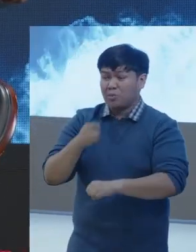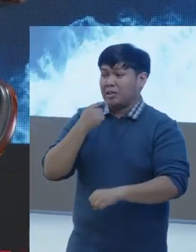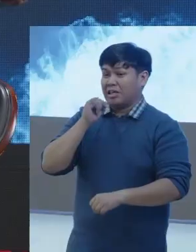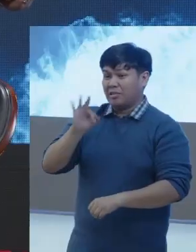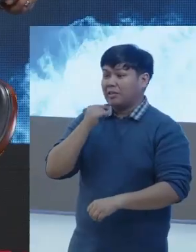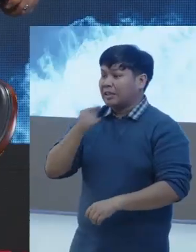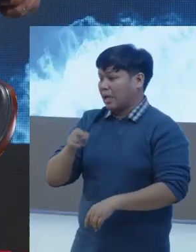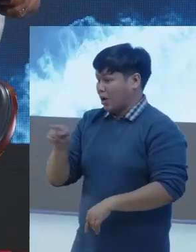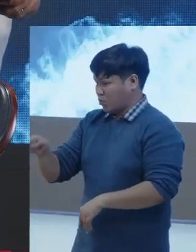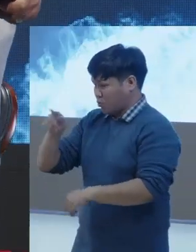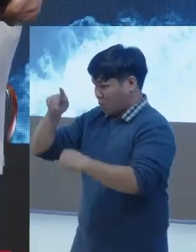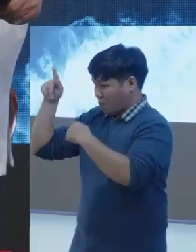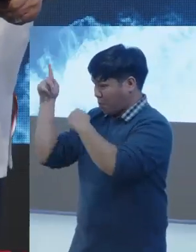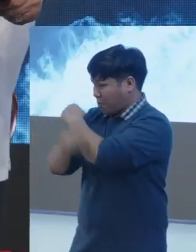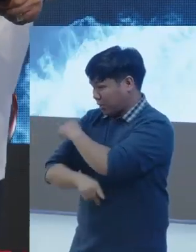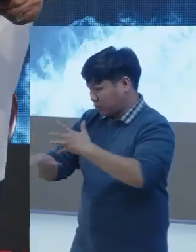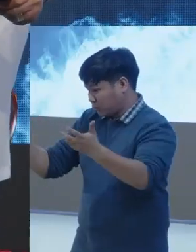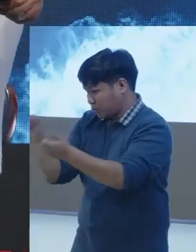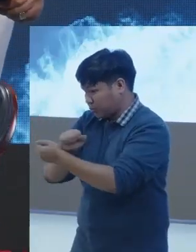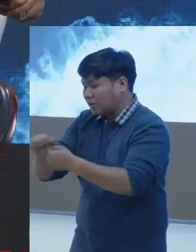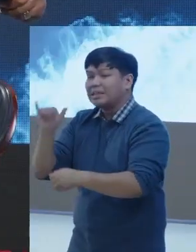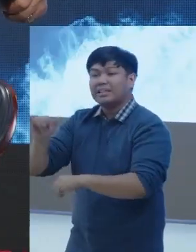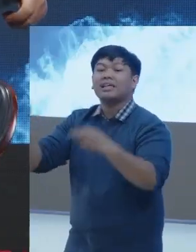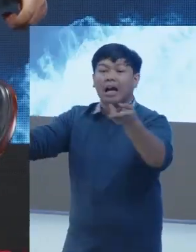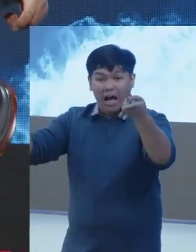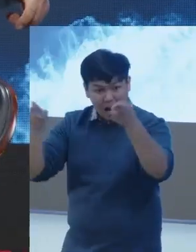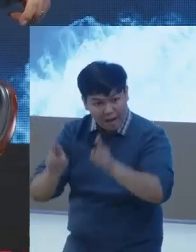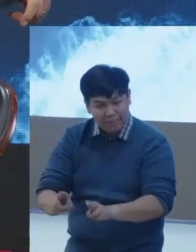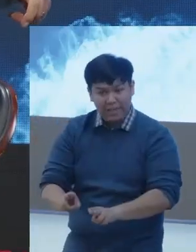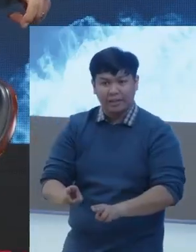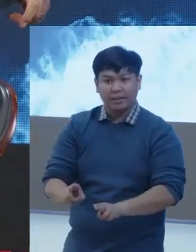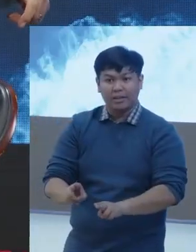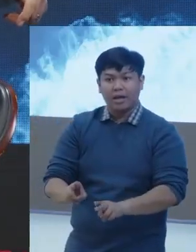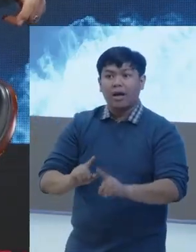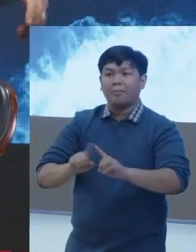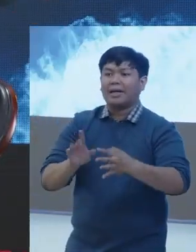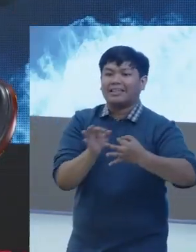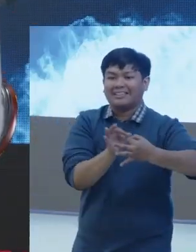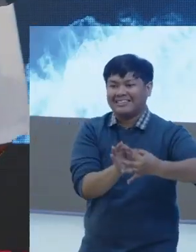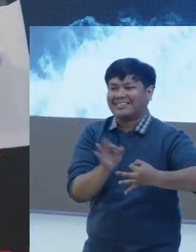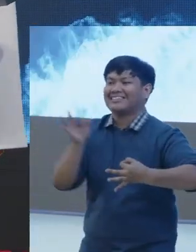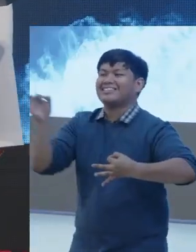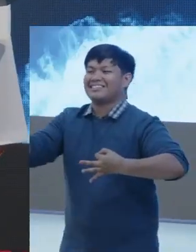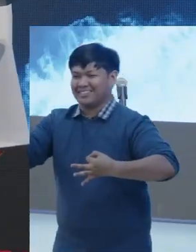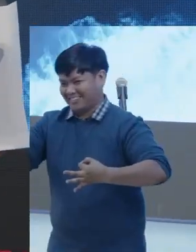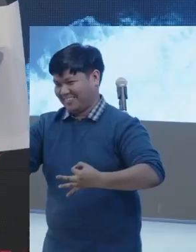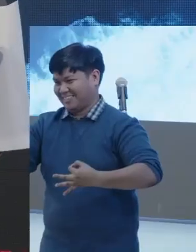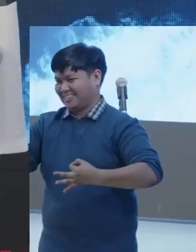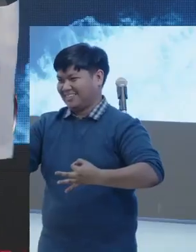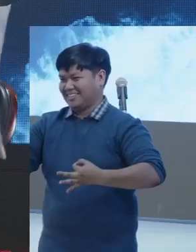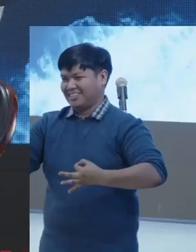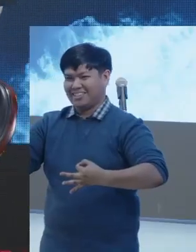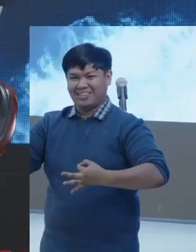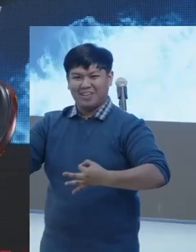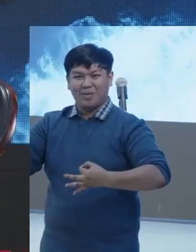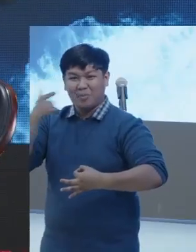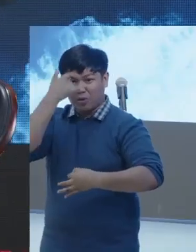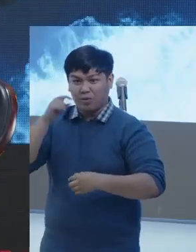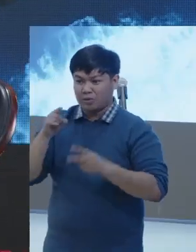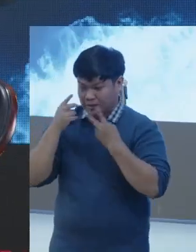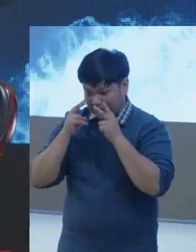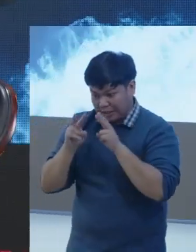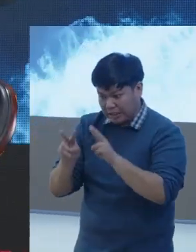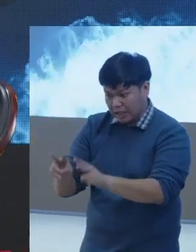God relented. Binasa natin kanina sa Jeremiah 18 na kapag sumunod ang isang bayan, He